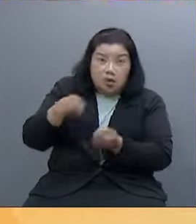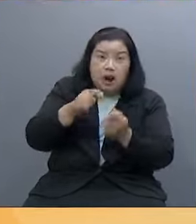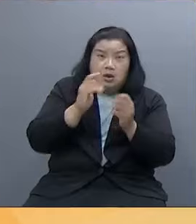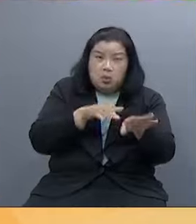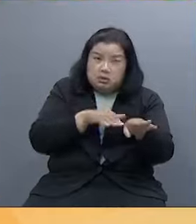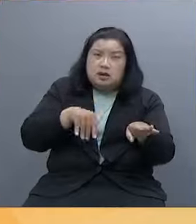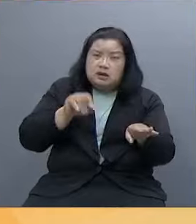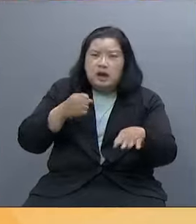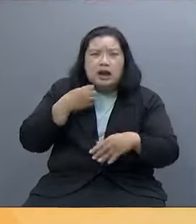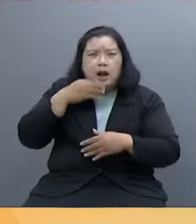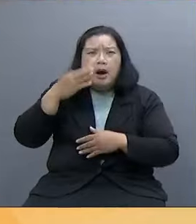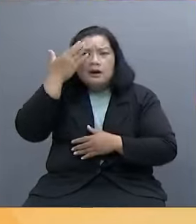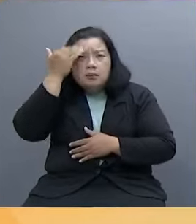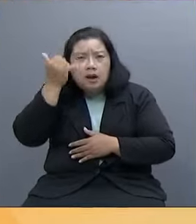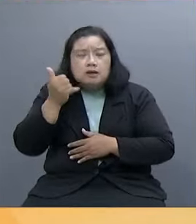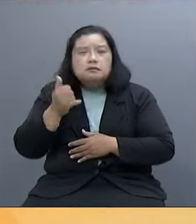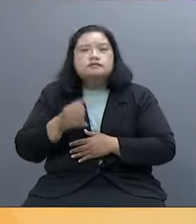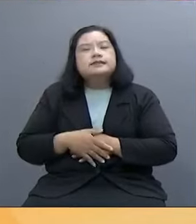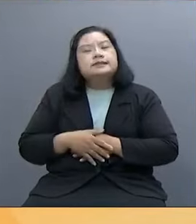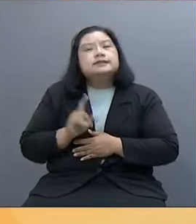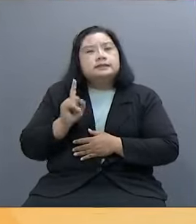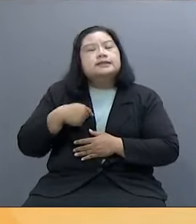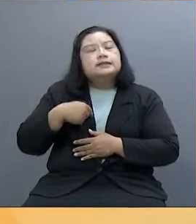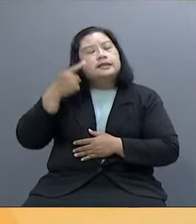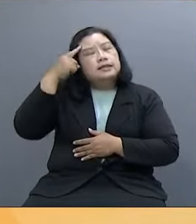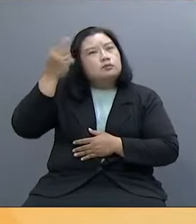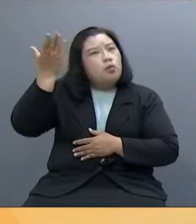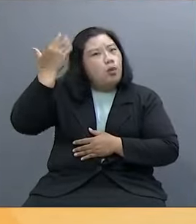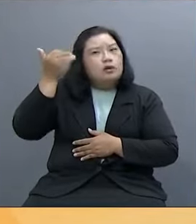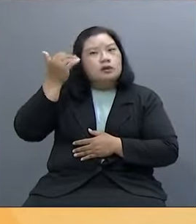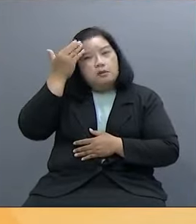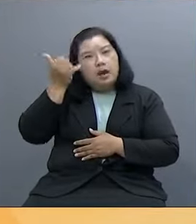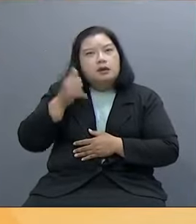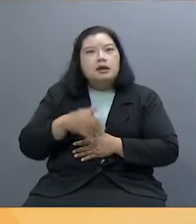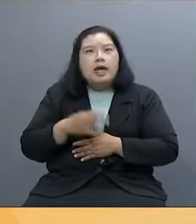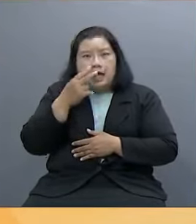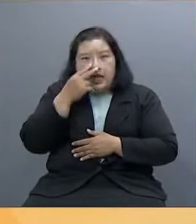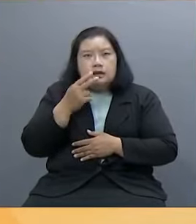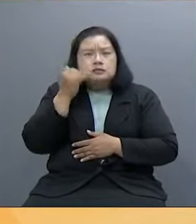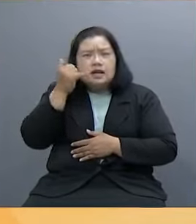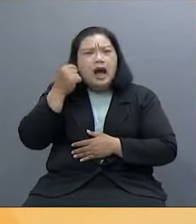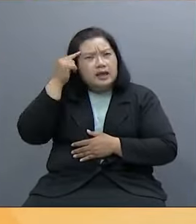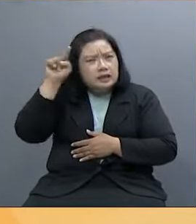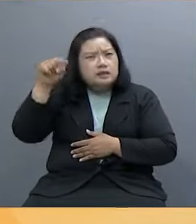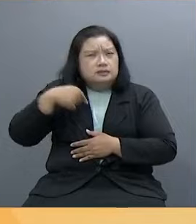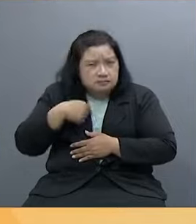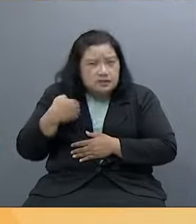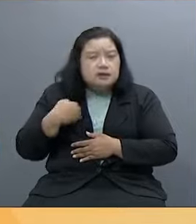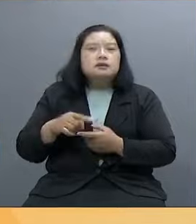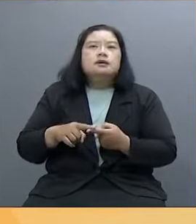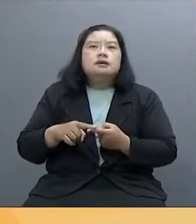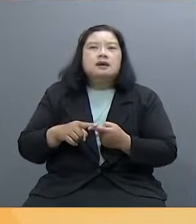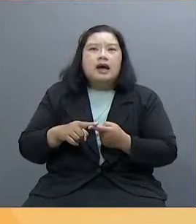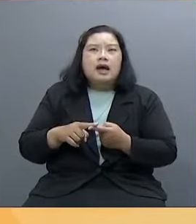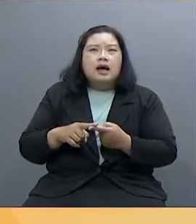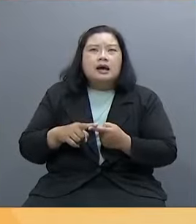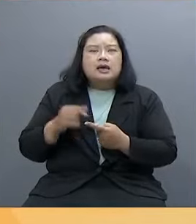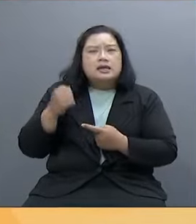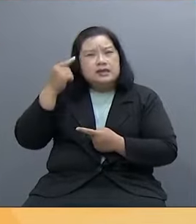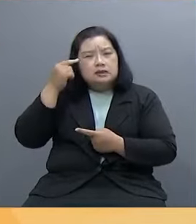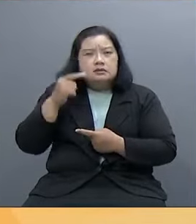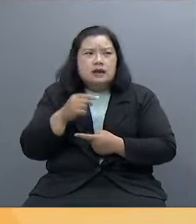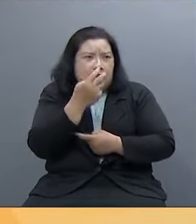ที่คุณยายยังอยู่อ่ะคือดูผ่านกล้องวงจรปิด ม องเลบ้านอื่นลูกหลานมาบ้านเราเนี่ยทำไมไม่มี ใ